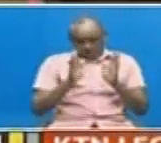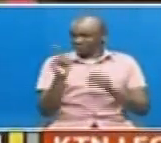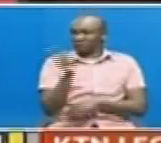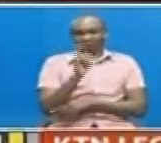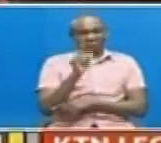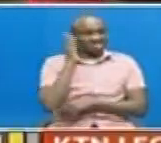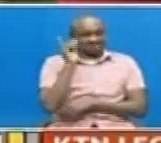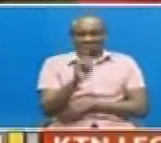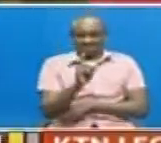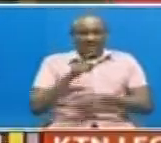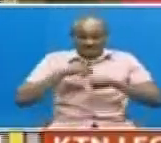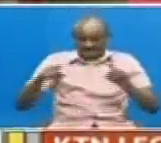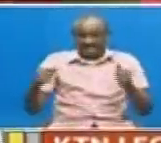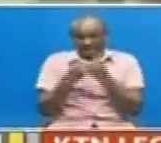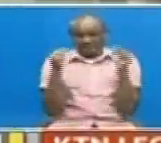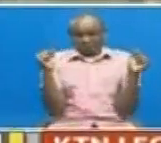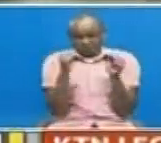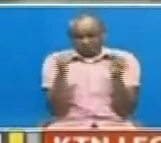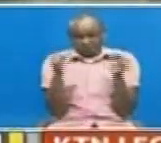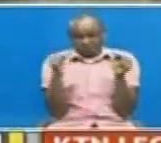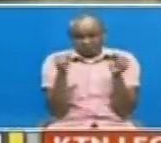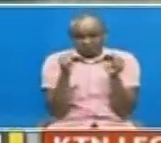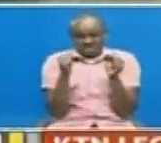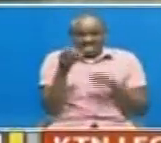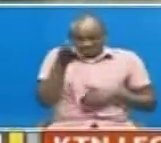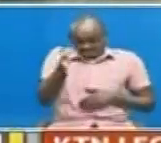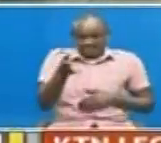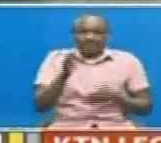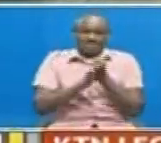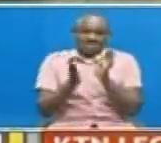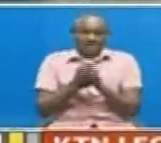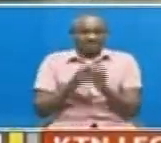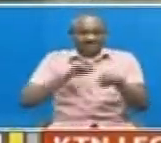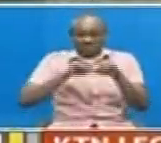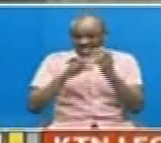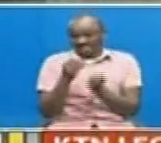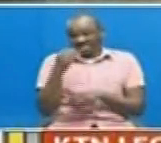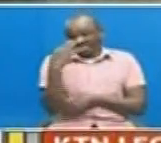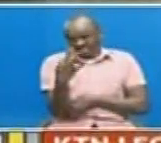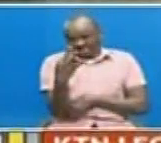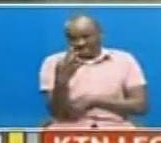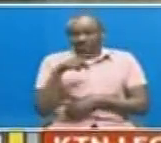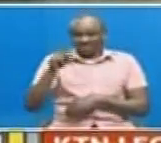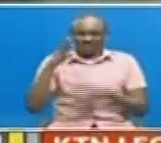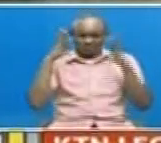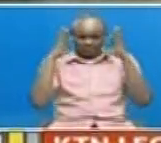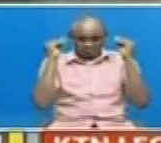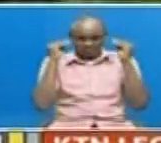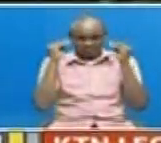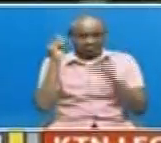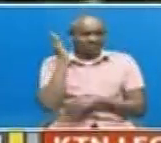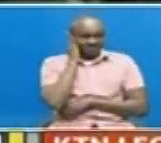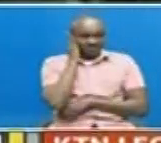huo, ila kutokana na ugonjwa wa malaria ambao ulimlemaza akiwa darasa la 3 akapoteza usikivu